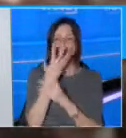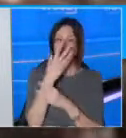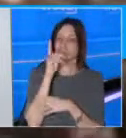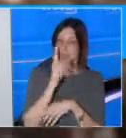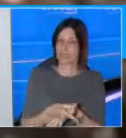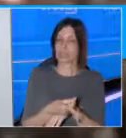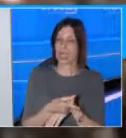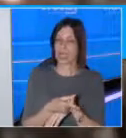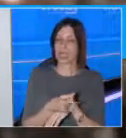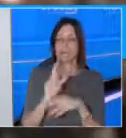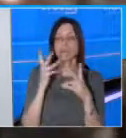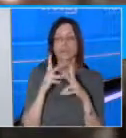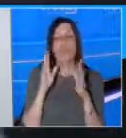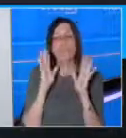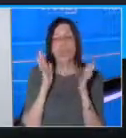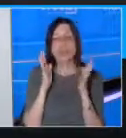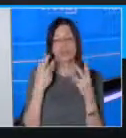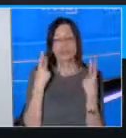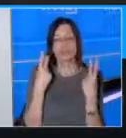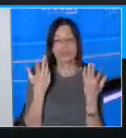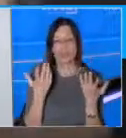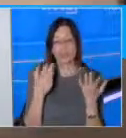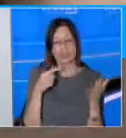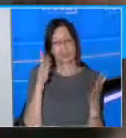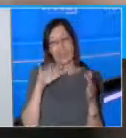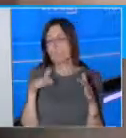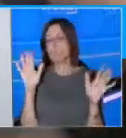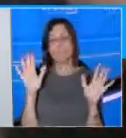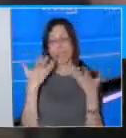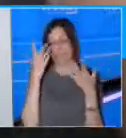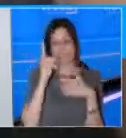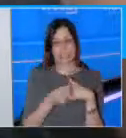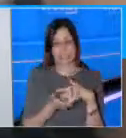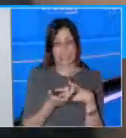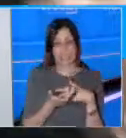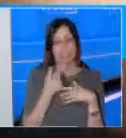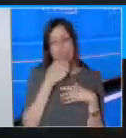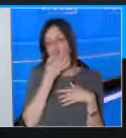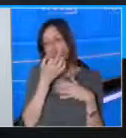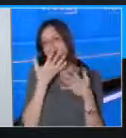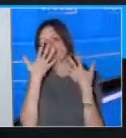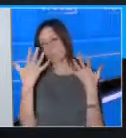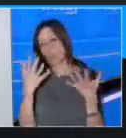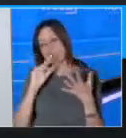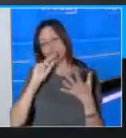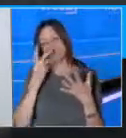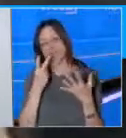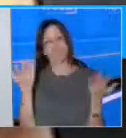נדרש בצורה מאוד מאוד קריטית וגם מהר מאוד, והשאלה הגדולה היא שוב